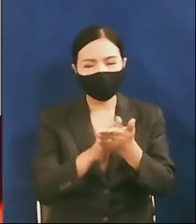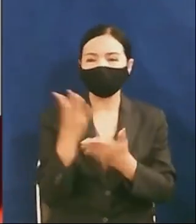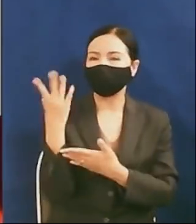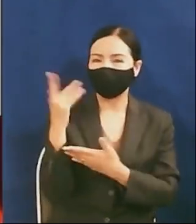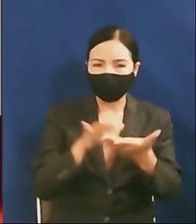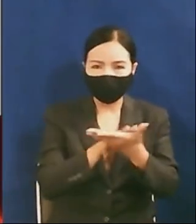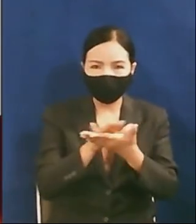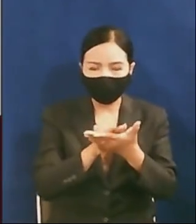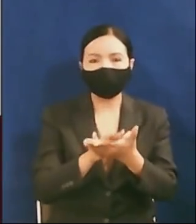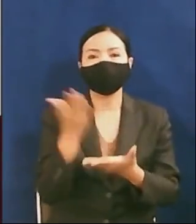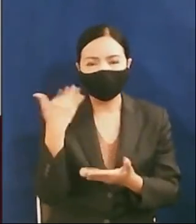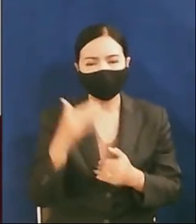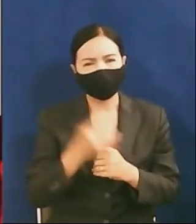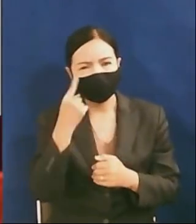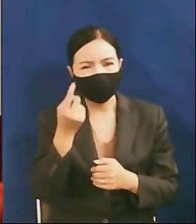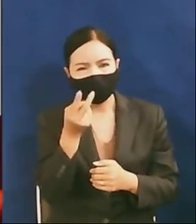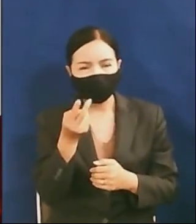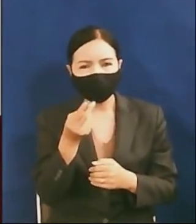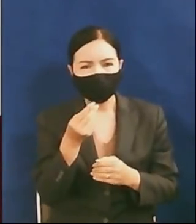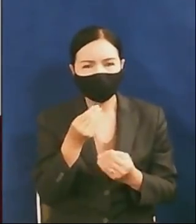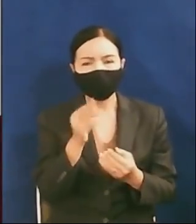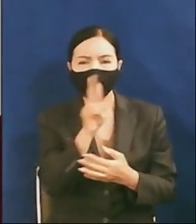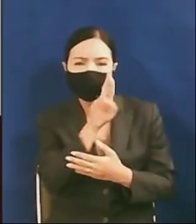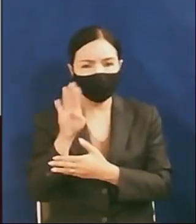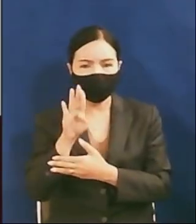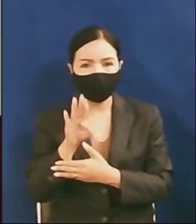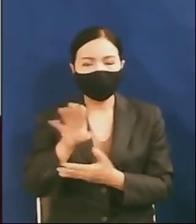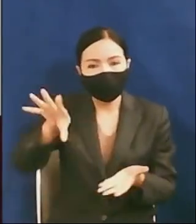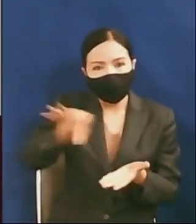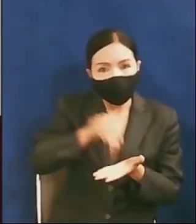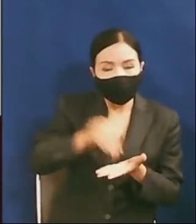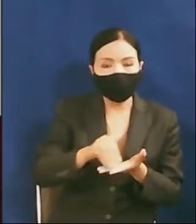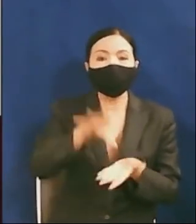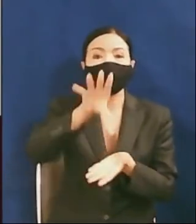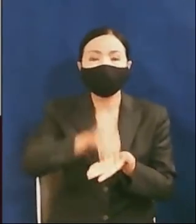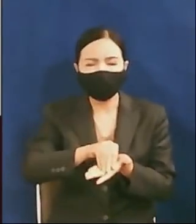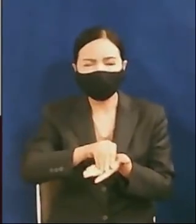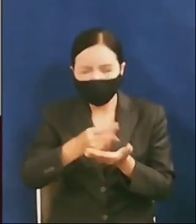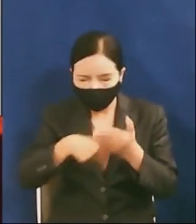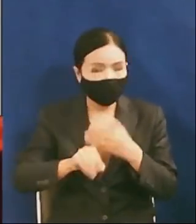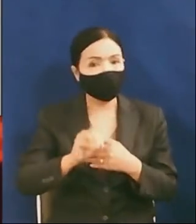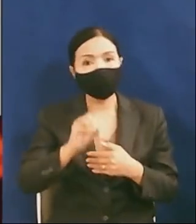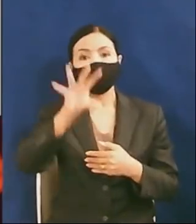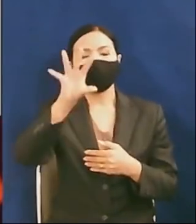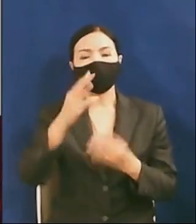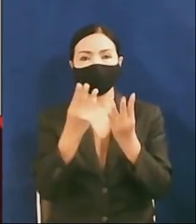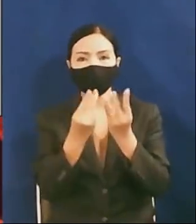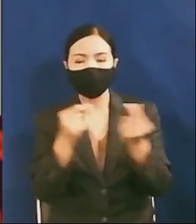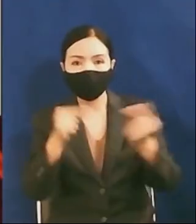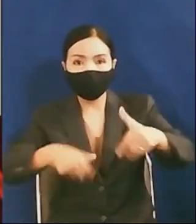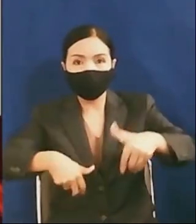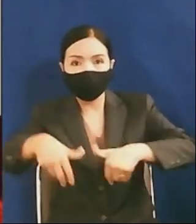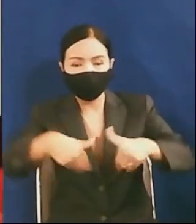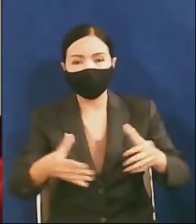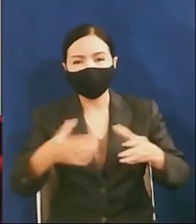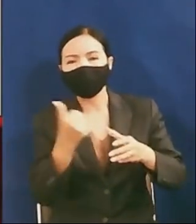มีด้วยความคลาดเคลื่อนของทางระบบการดึงข้อมูลนะครับทำให้ไปปรากฏตัวเลขของประชาช